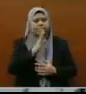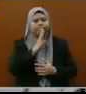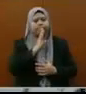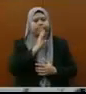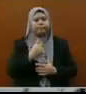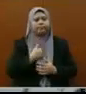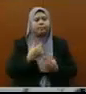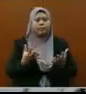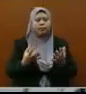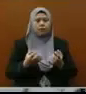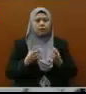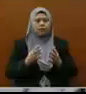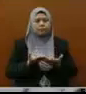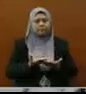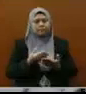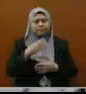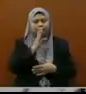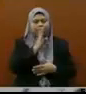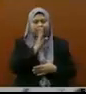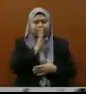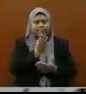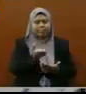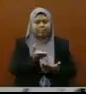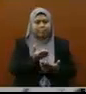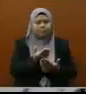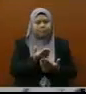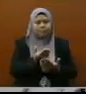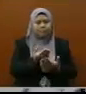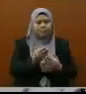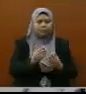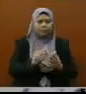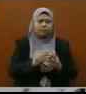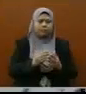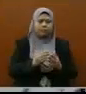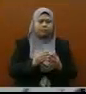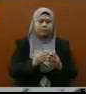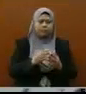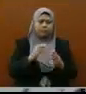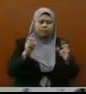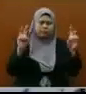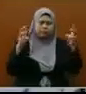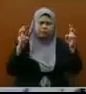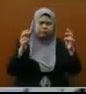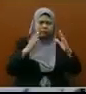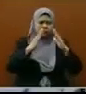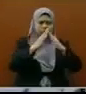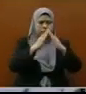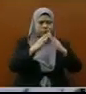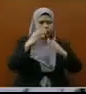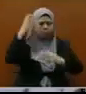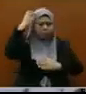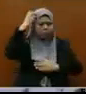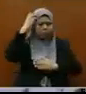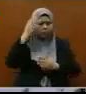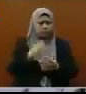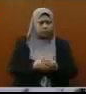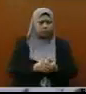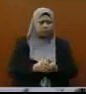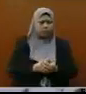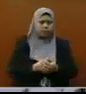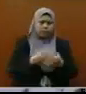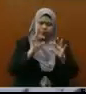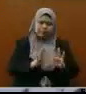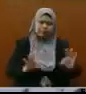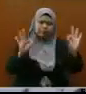perhatian Dewan Yang Mulia ini terhadap isu perumahan di negeri Selangor. isu perumahan di negeri Selangor ini adalah satu isu yang sangat